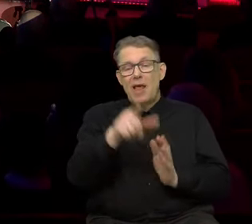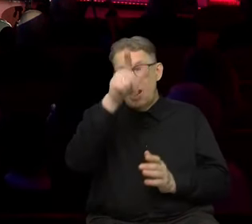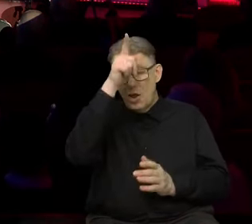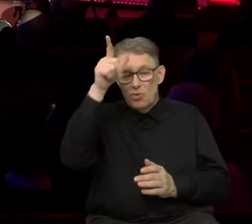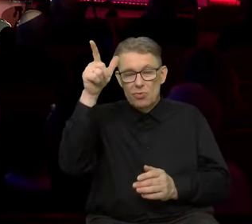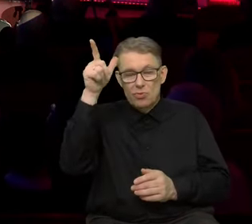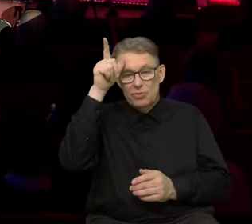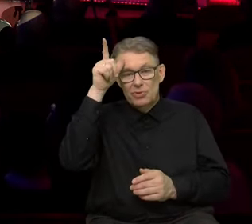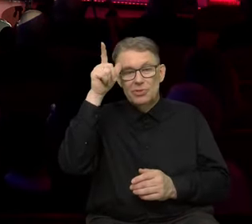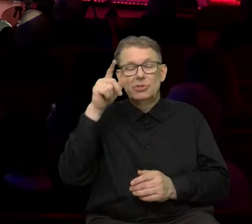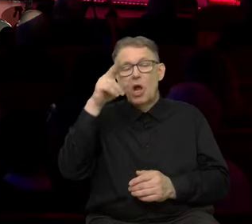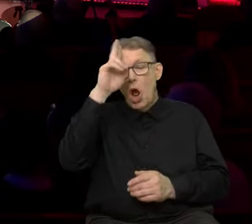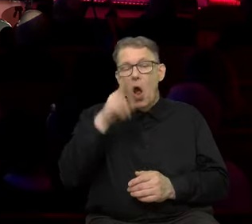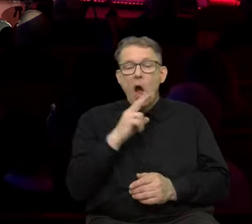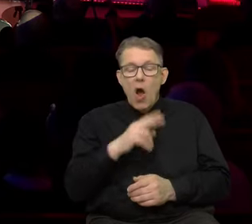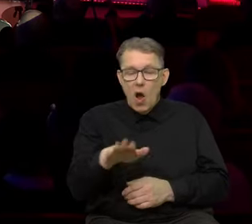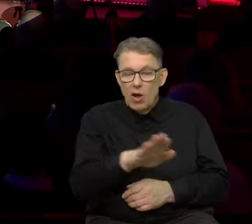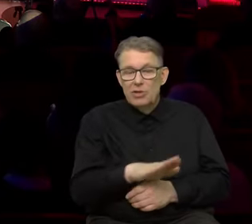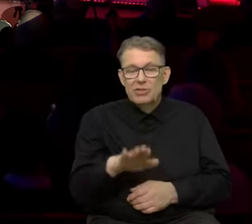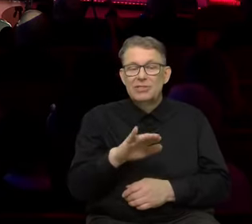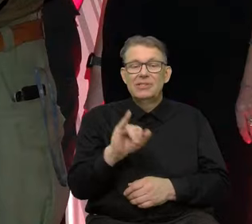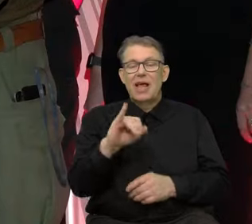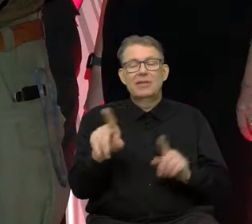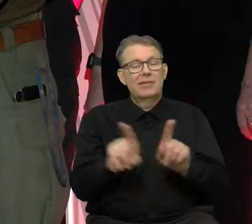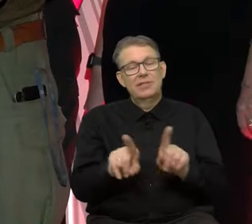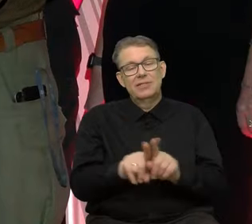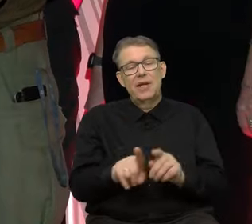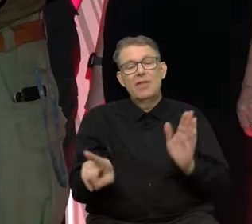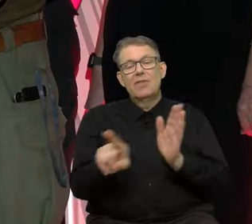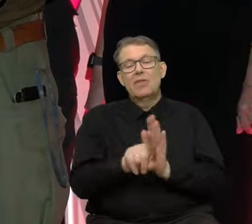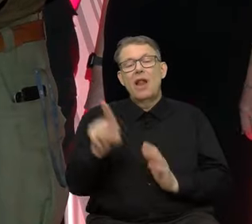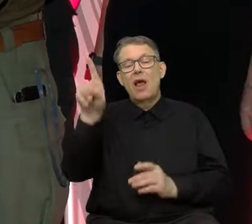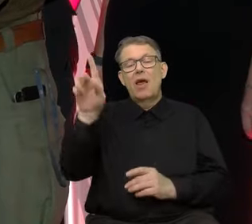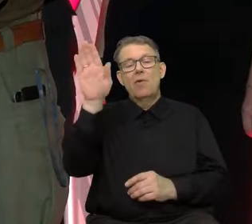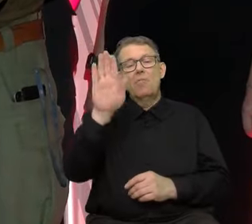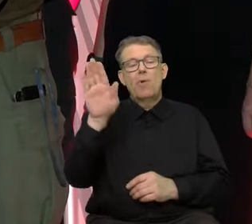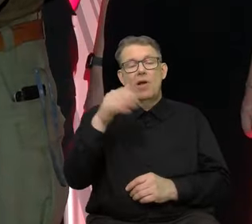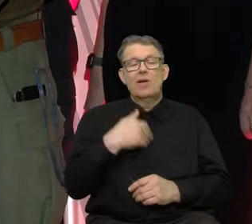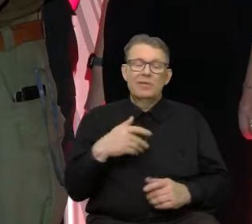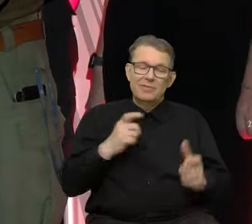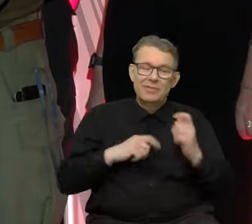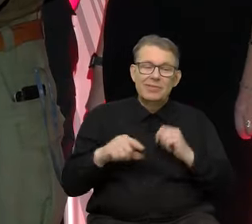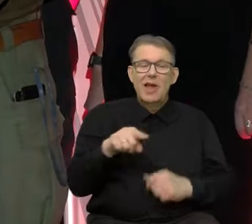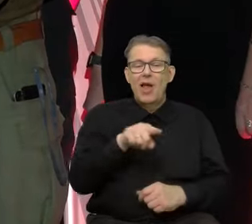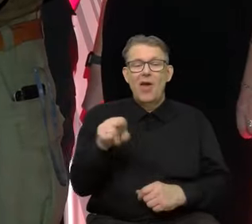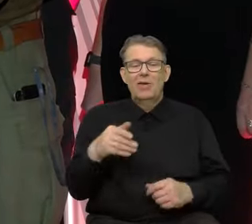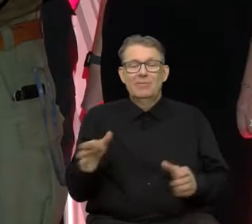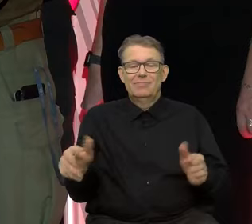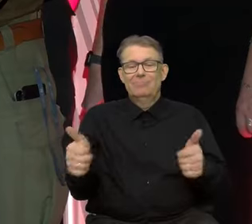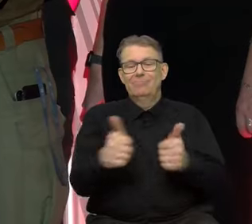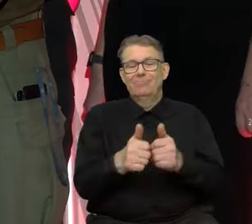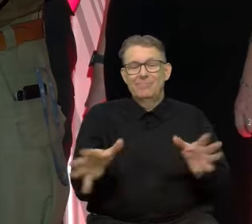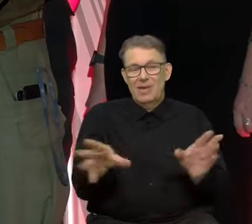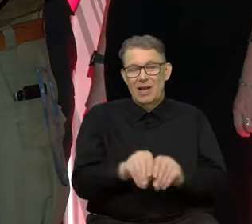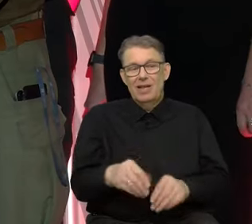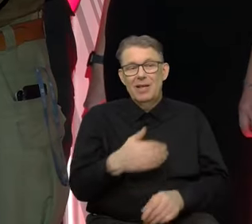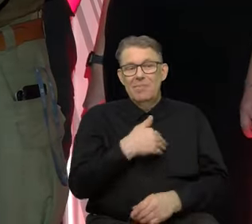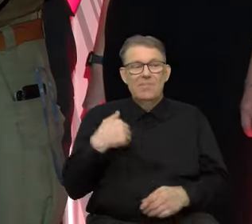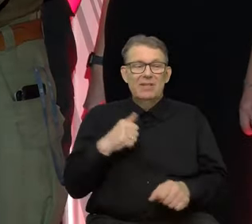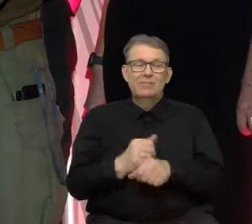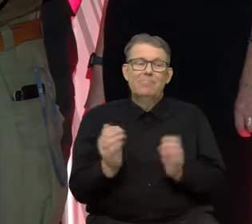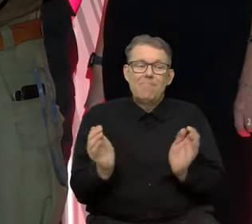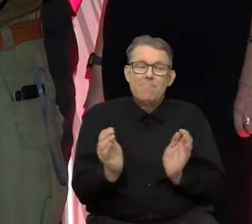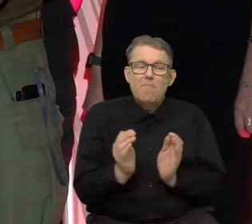Bogu. I cieszę się, że właśnie dzisiaj oni są tutaj ze mną. Jesteśmy taką małą wspólnotą,